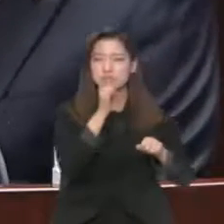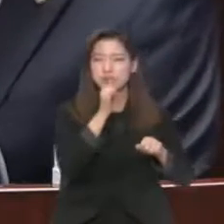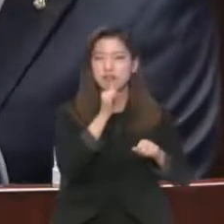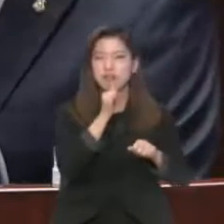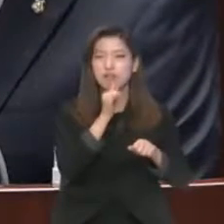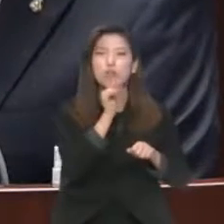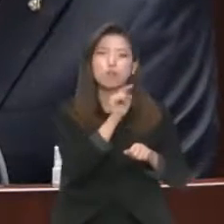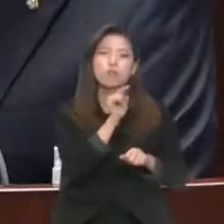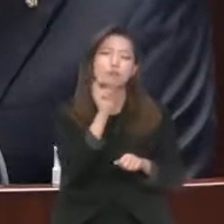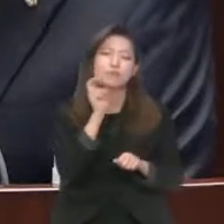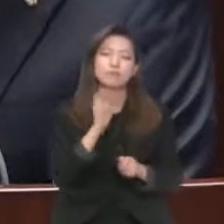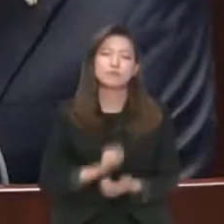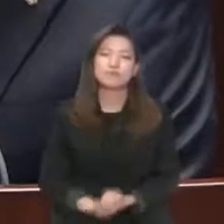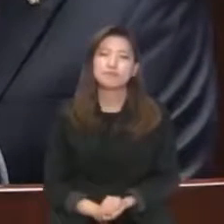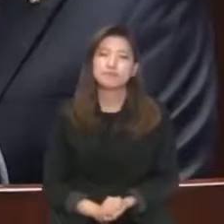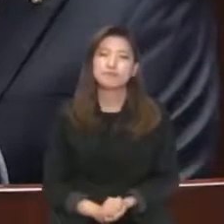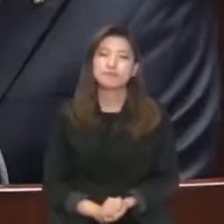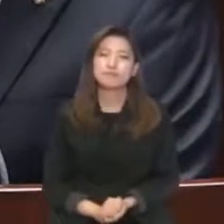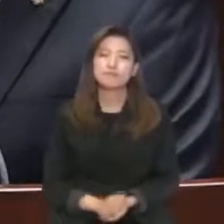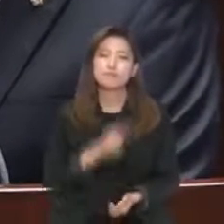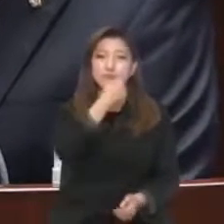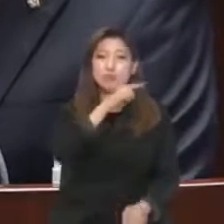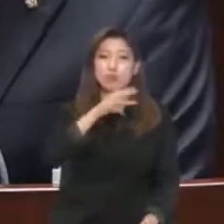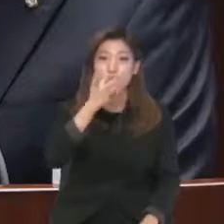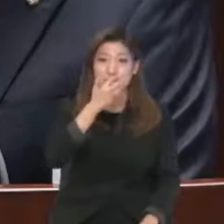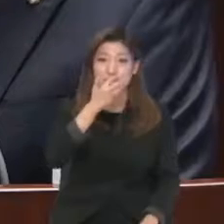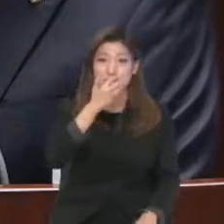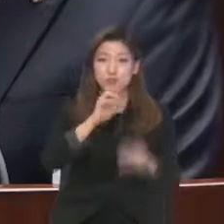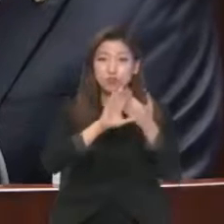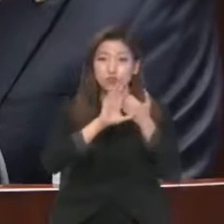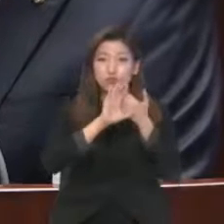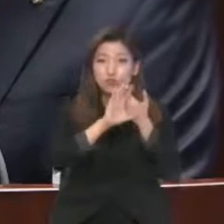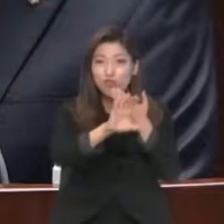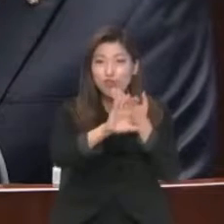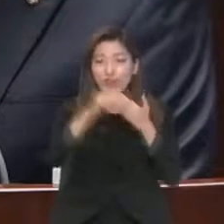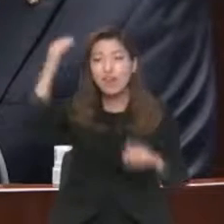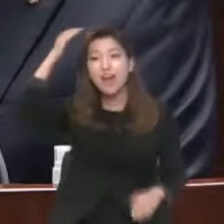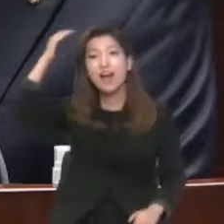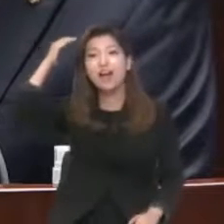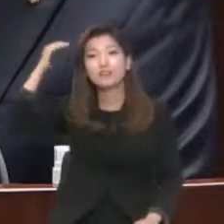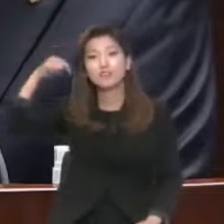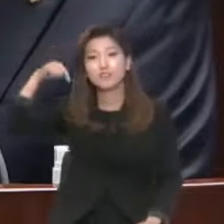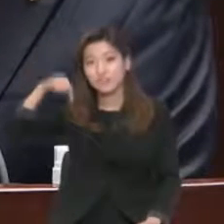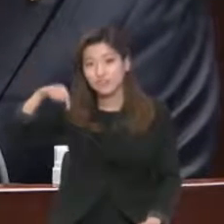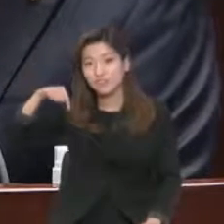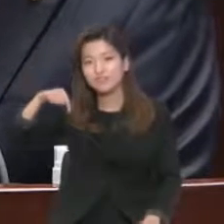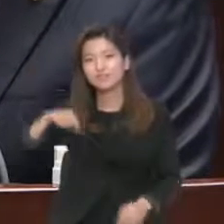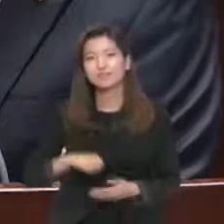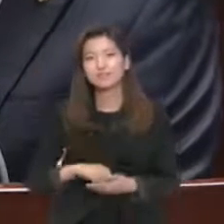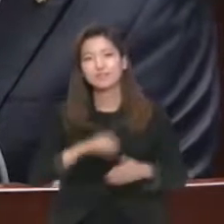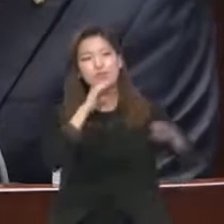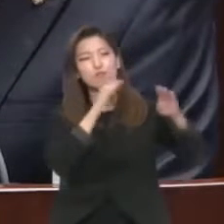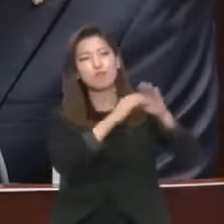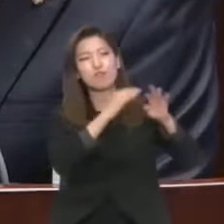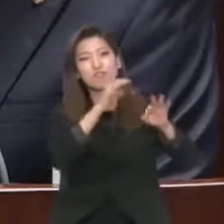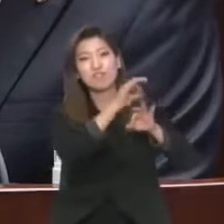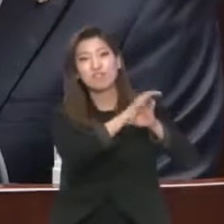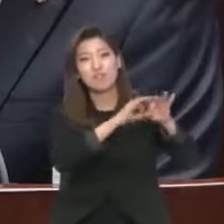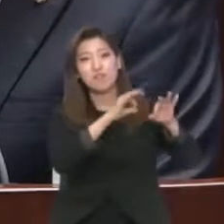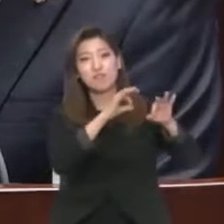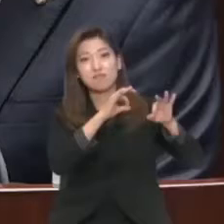당연하다고 보입니다. 80년 이후에 체제 경쟁이 끝나고 대한민국이 북한의 경제 규모를